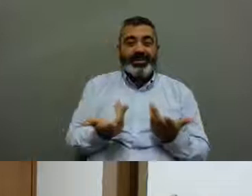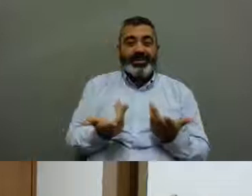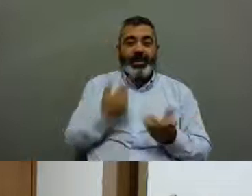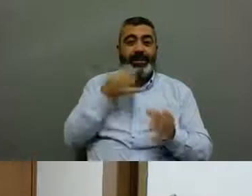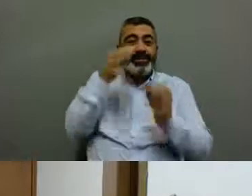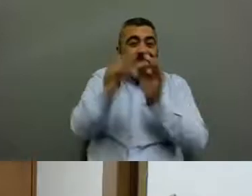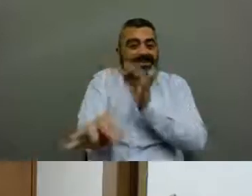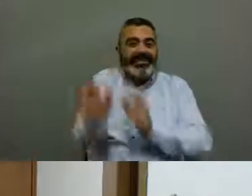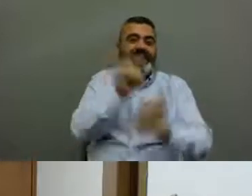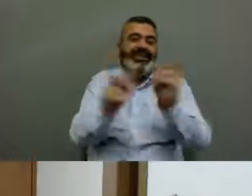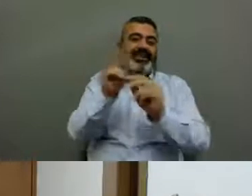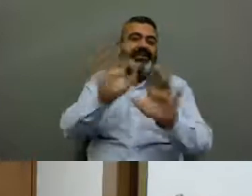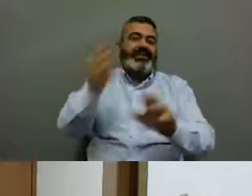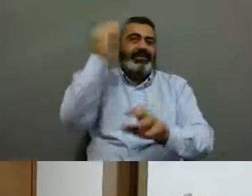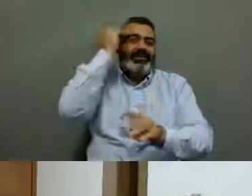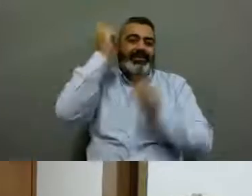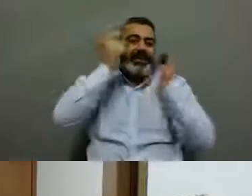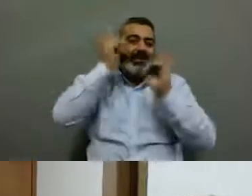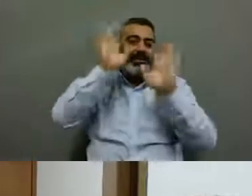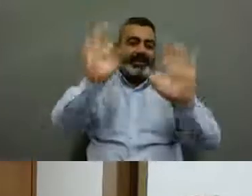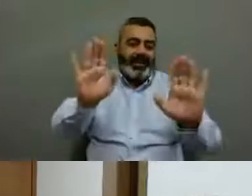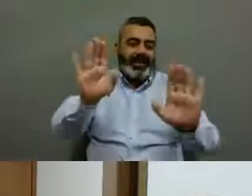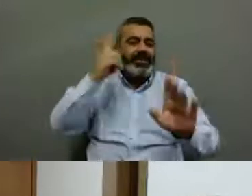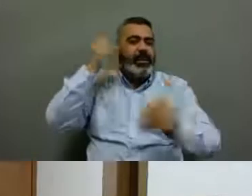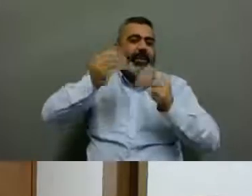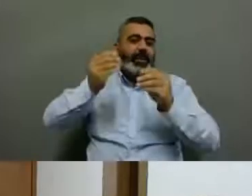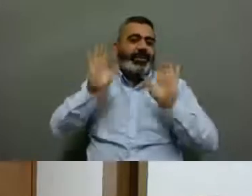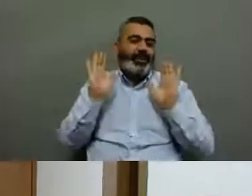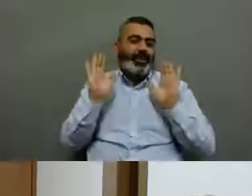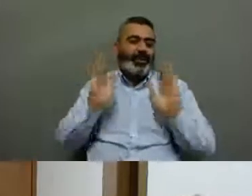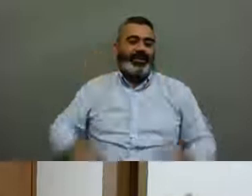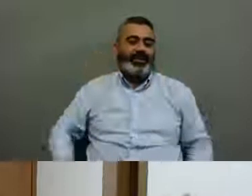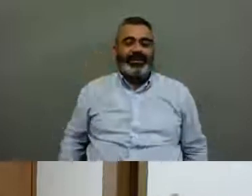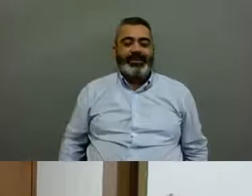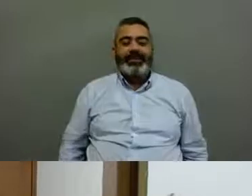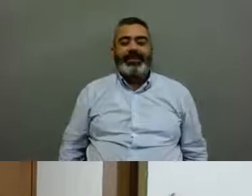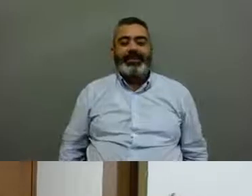σαν τελικό επιλογικό προβληματισμό.